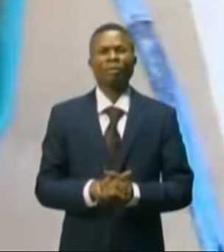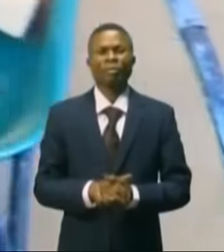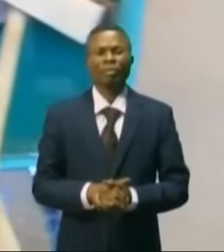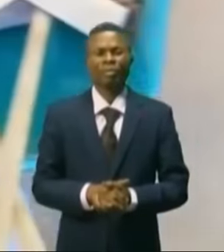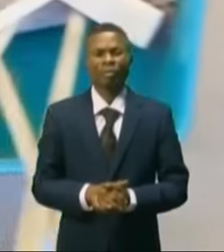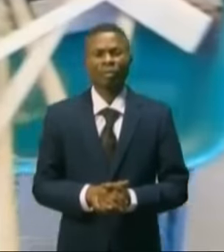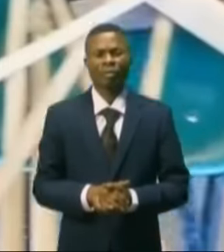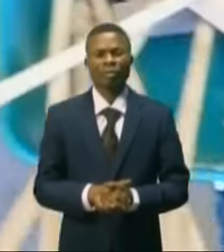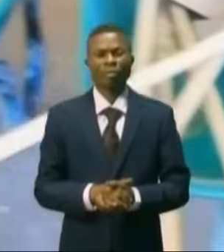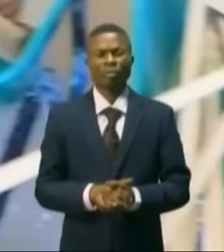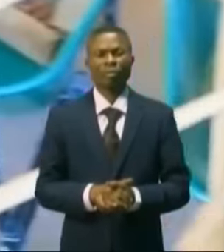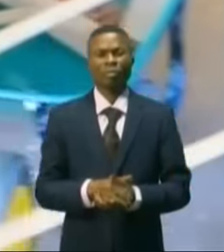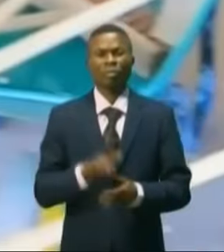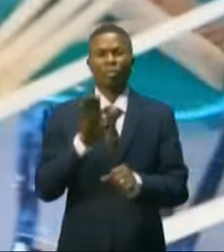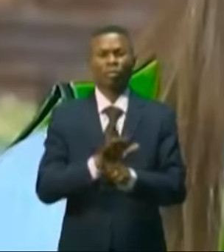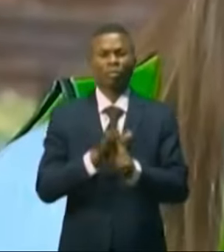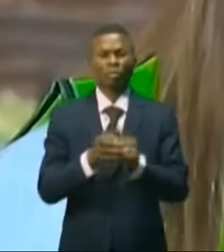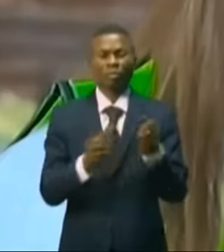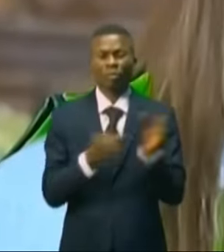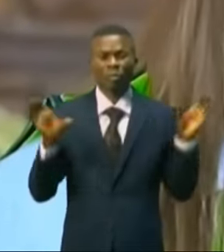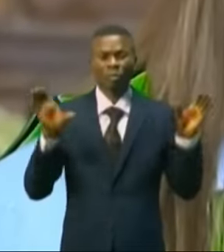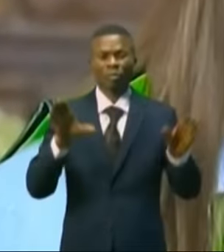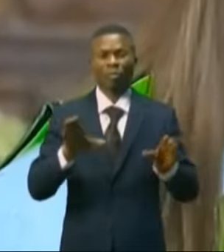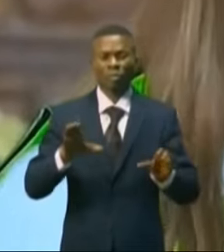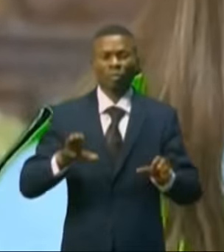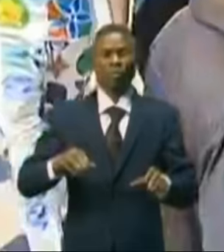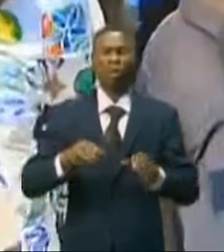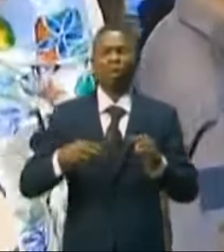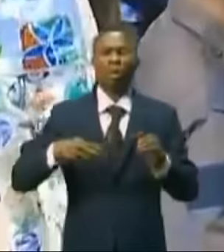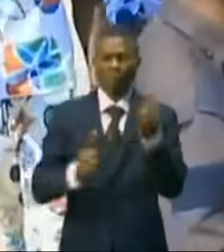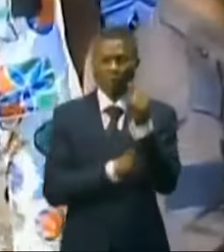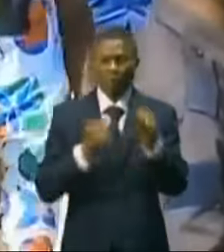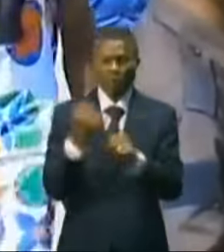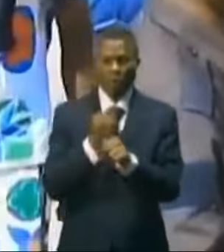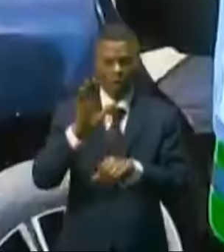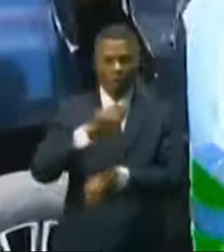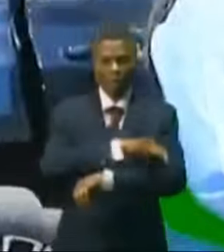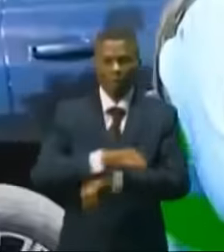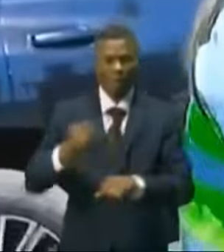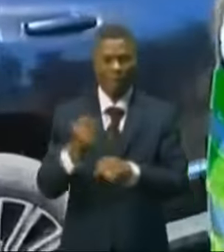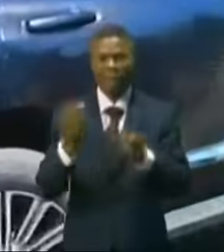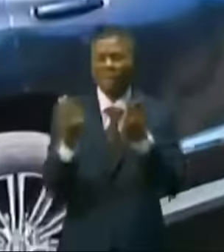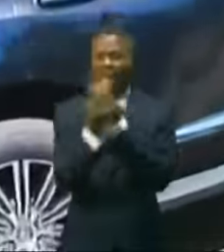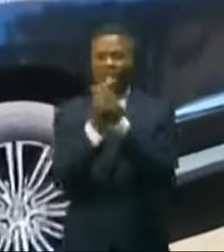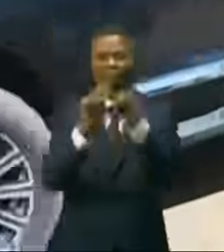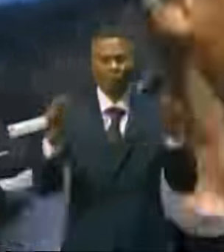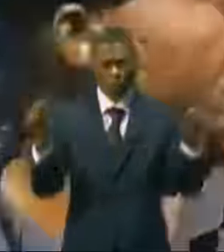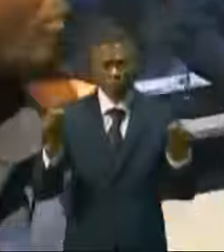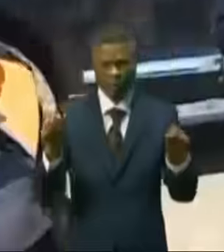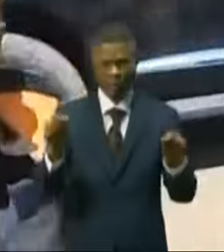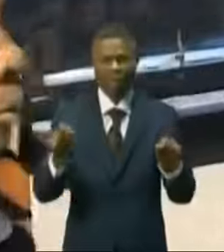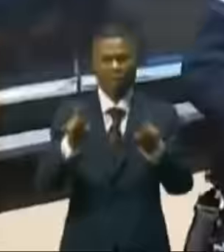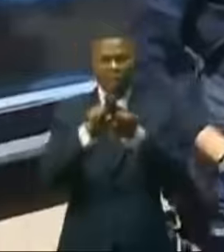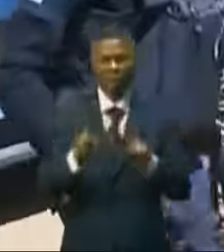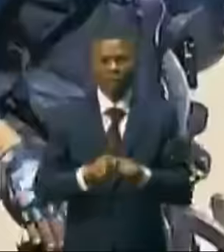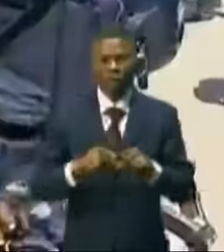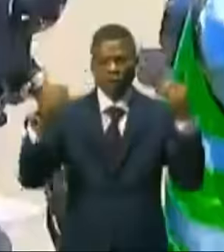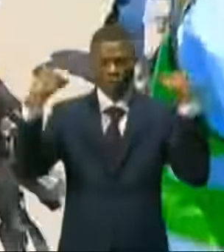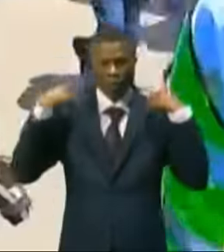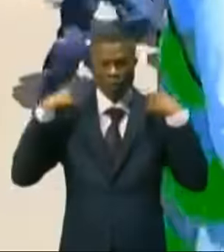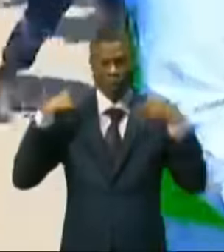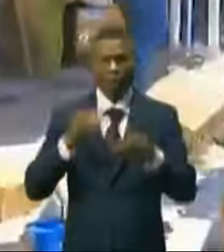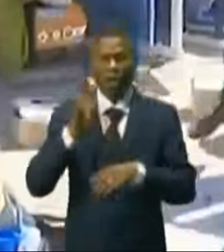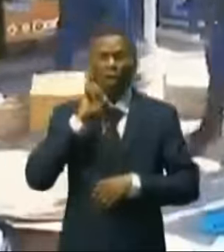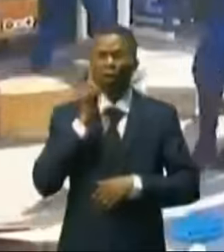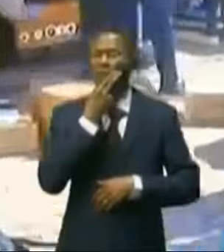À la tête d'une grande équipe constituée des membres de son cabinet, les bénévoles du mouvement Rastafari, ainsi que la brigade d'assainissement de l'hôtel de